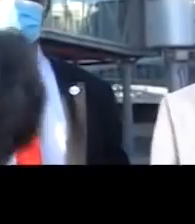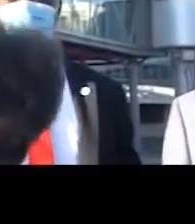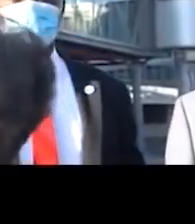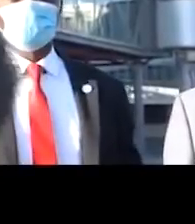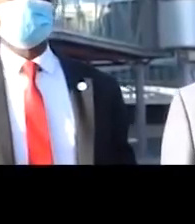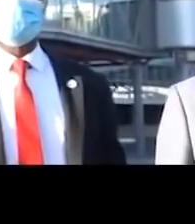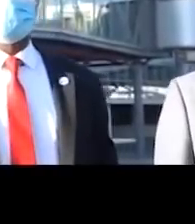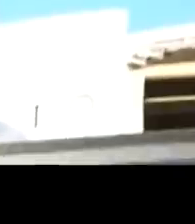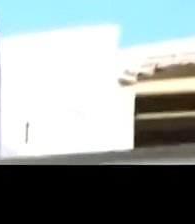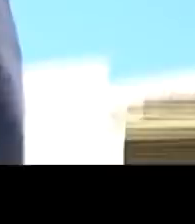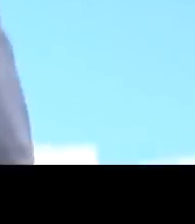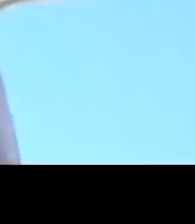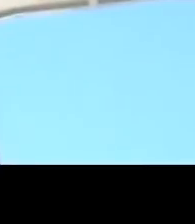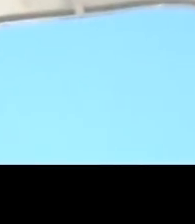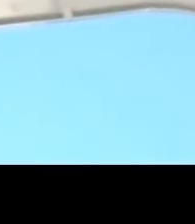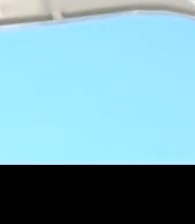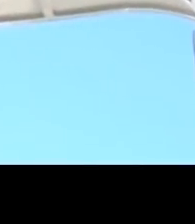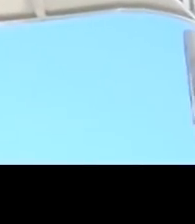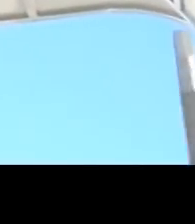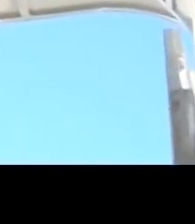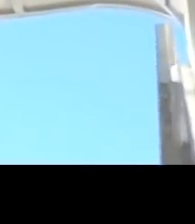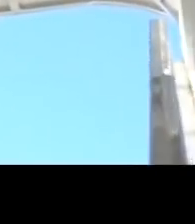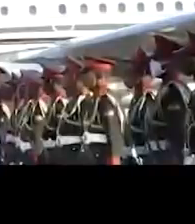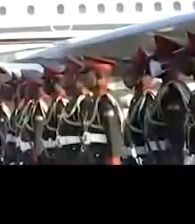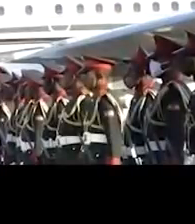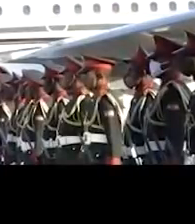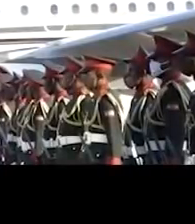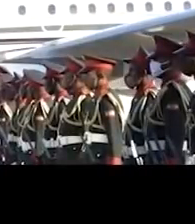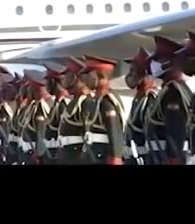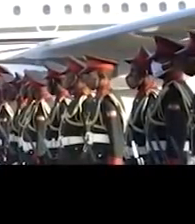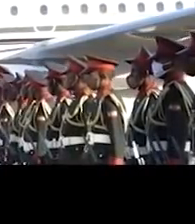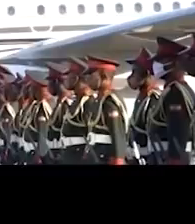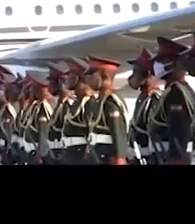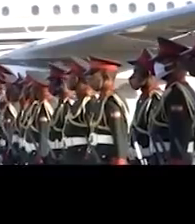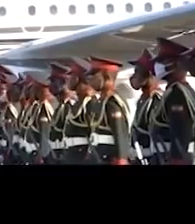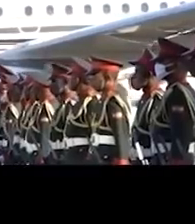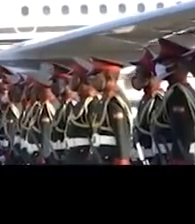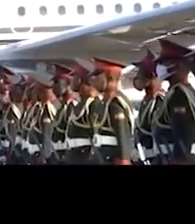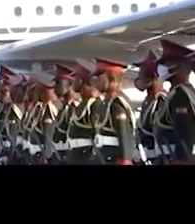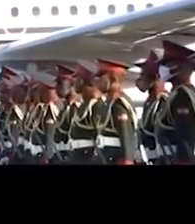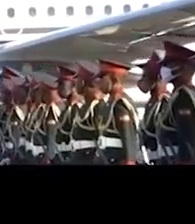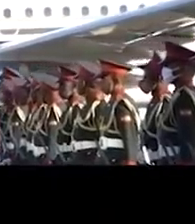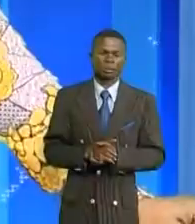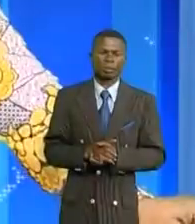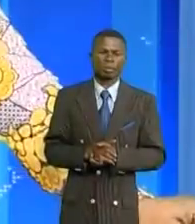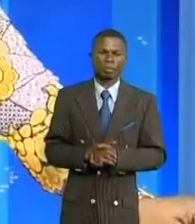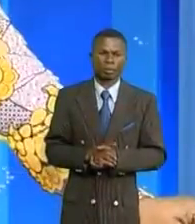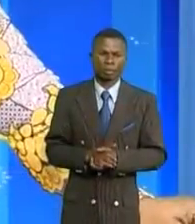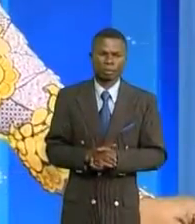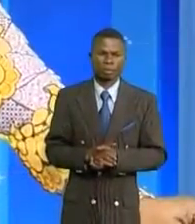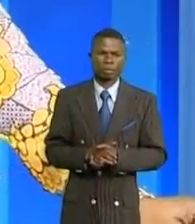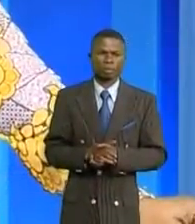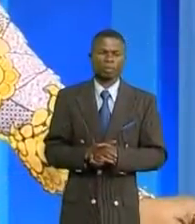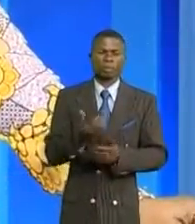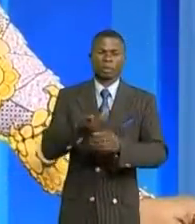des échanges jugés positifs dans la dynamique des négociations pourtour du barrage de la renaissance et bien avant de